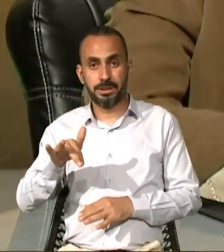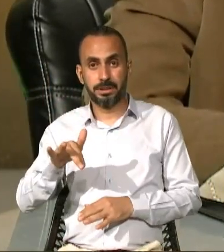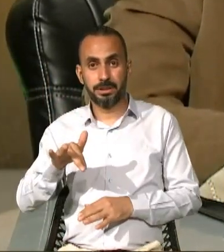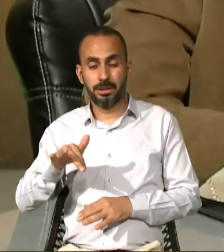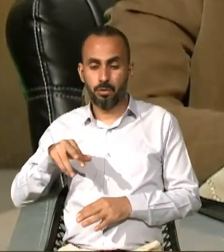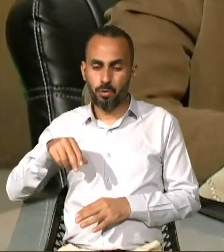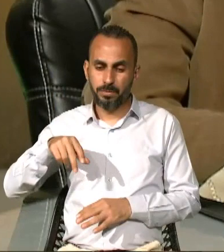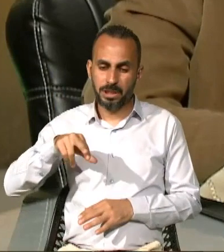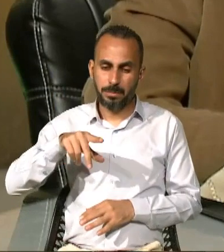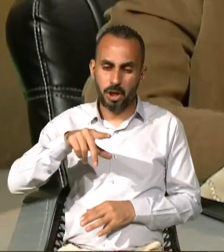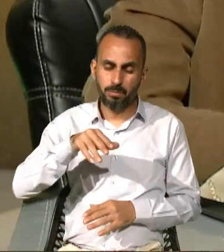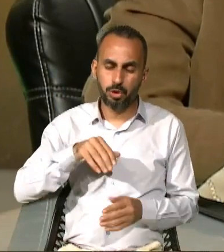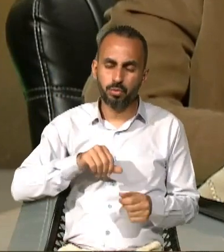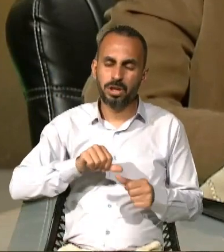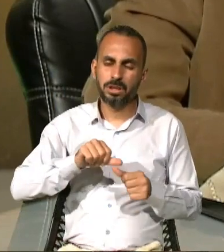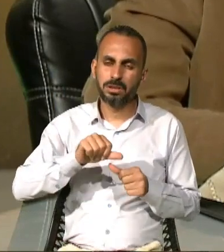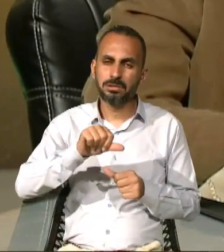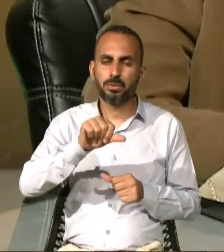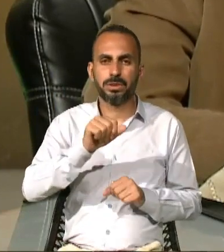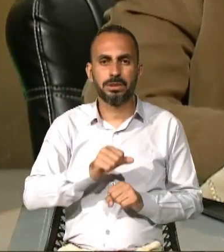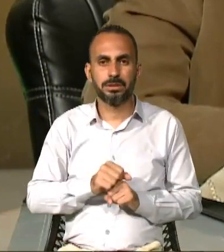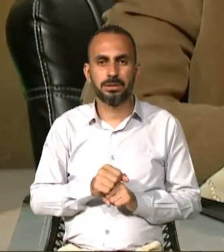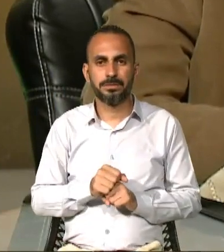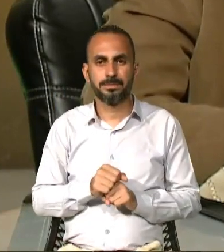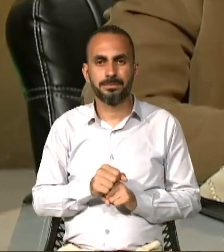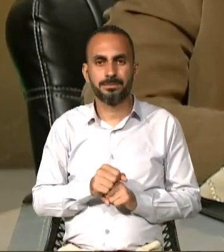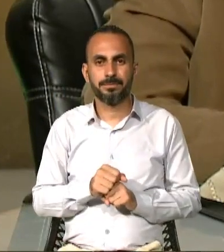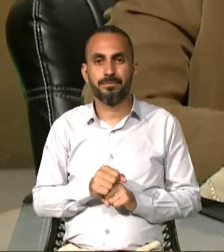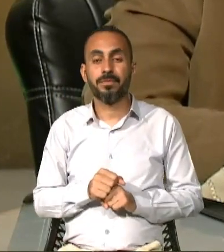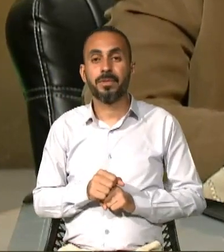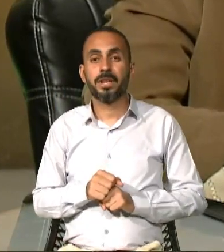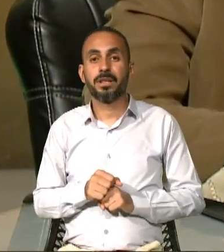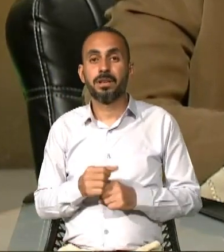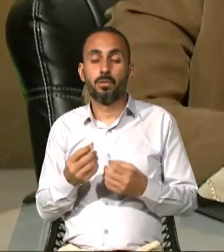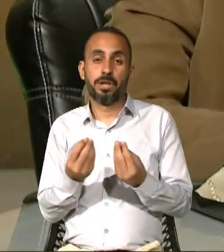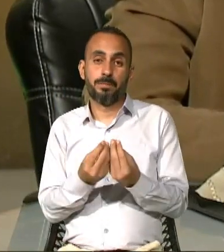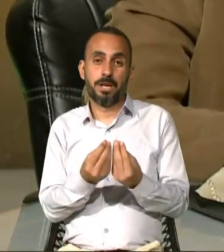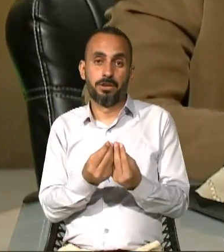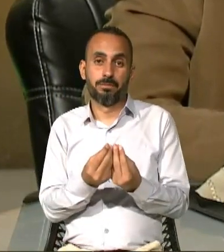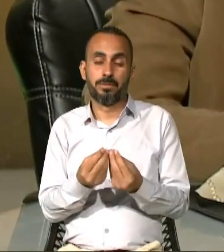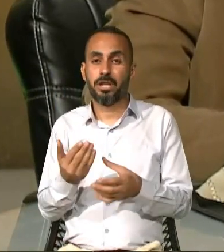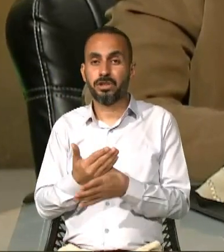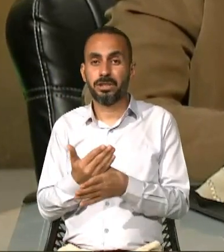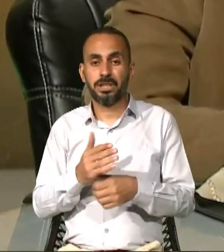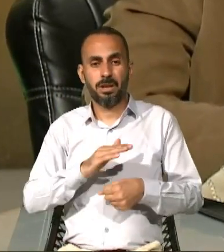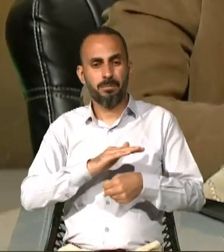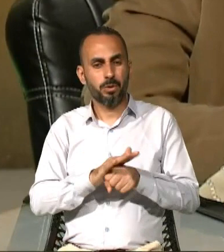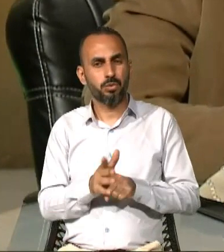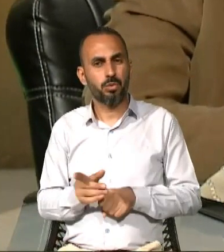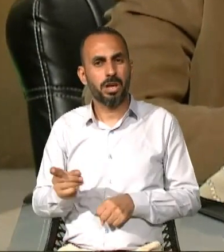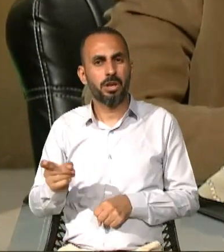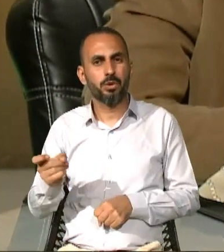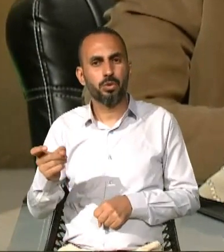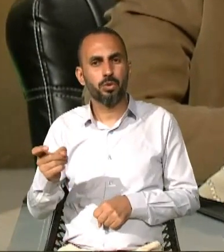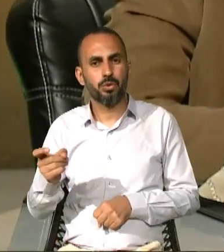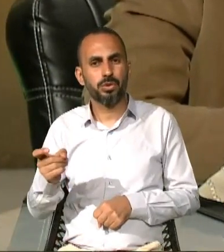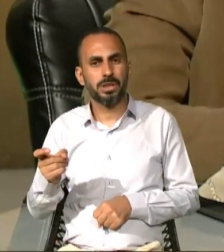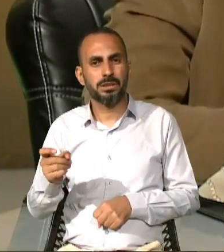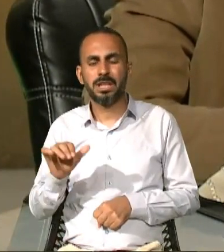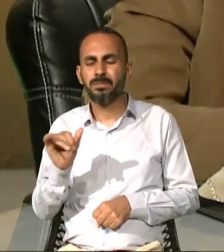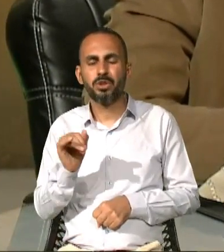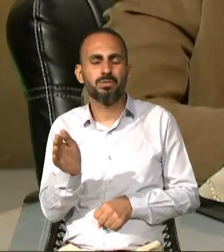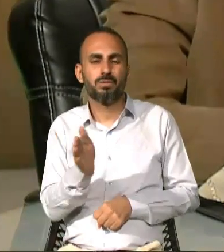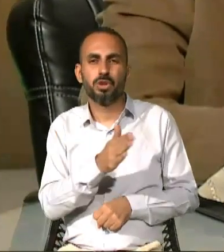مشوار طويل. فانا بقول انه موضوع الكورونا والامراض والاوبئة مش ده الموضوع يشغلنا قوي، لكن الموضوع اللي